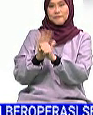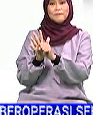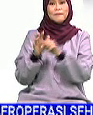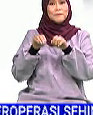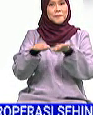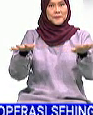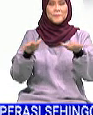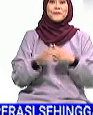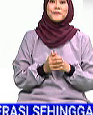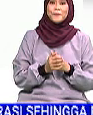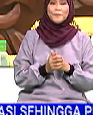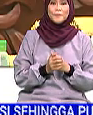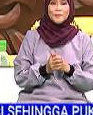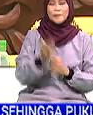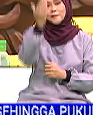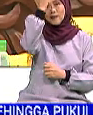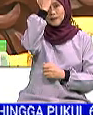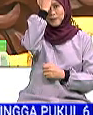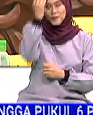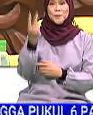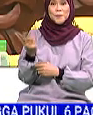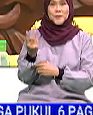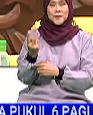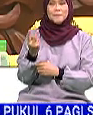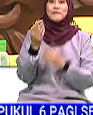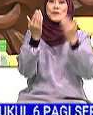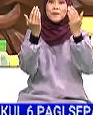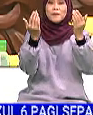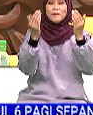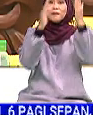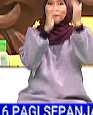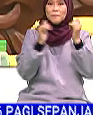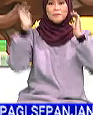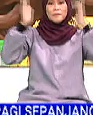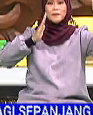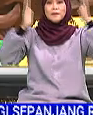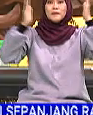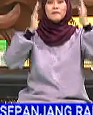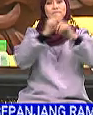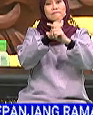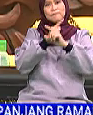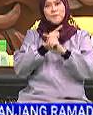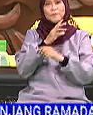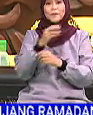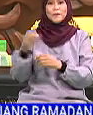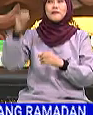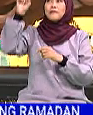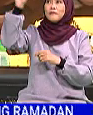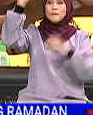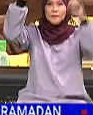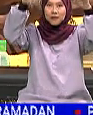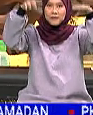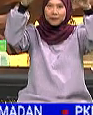canggih tankovic 19 seri Paduka Baginda part2 mendoakan semoga Malaysia terus dilindungi dan dirahmati